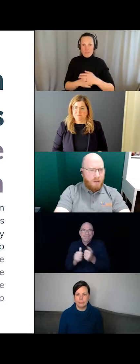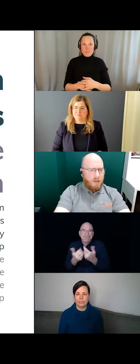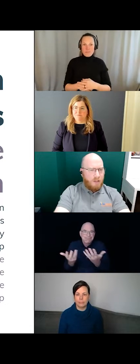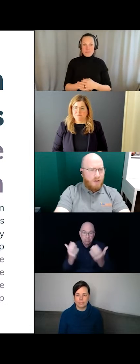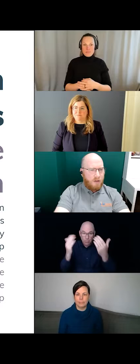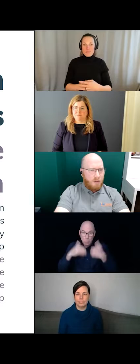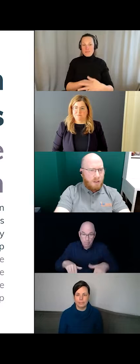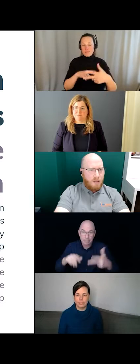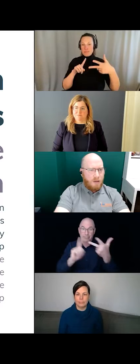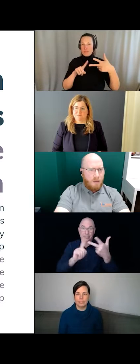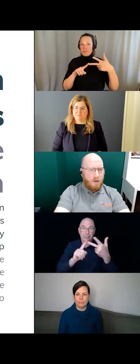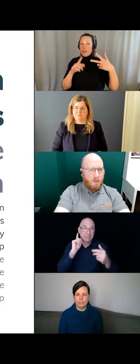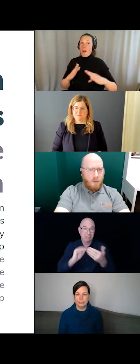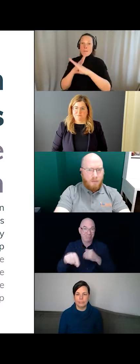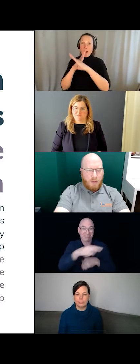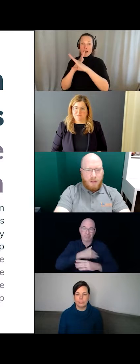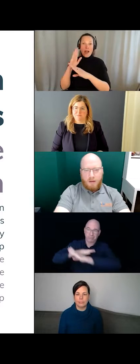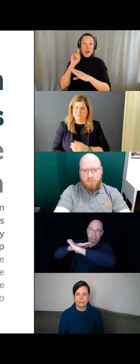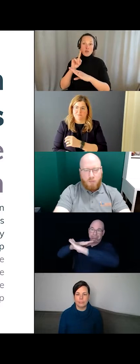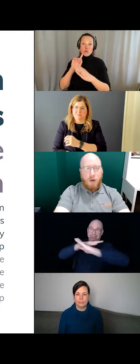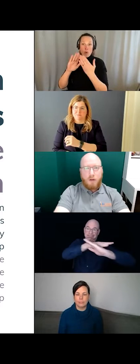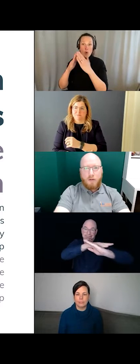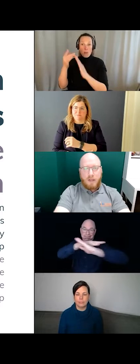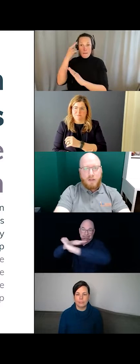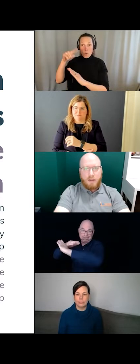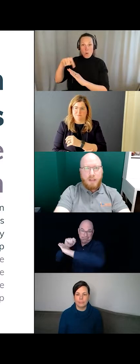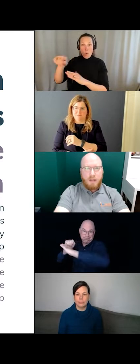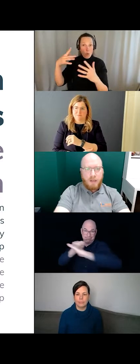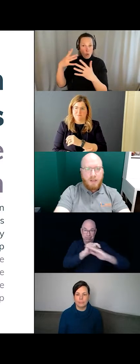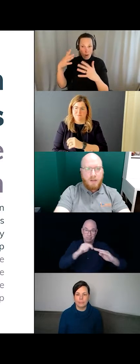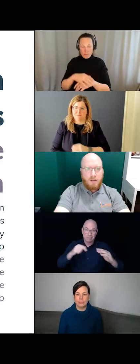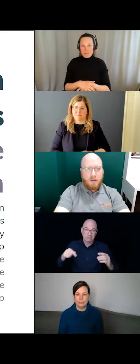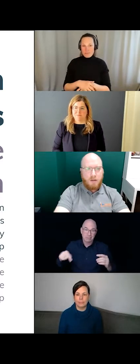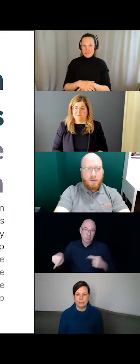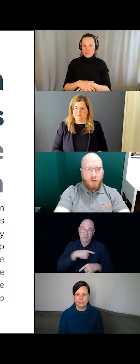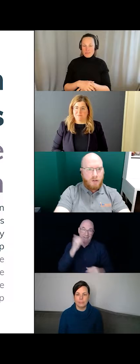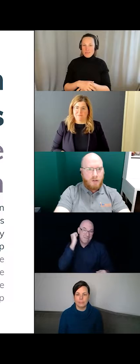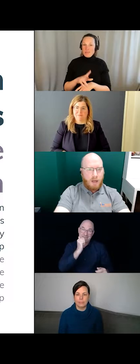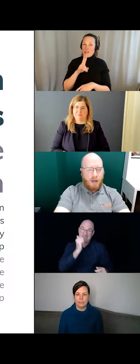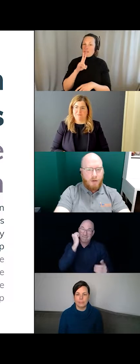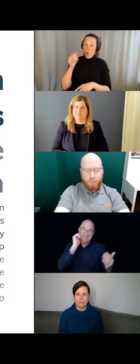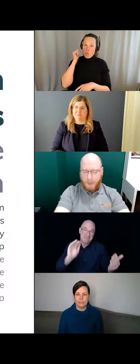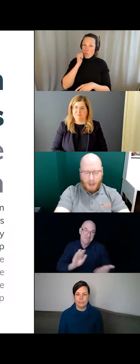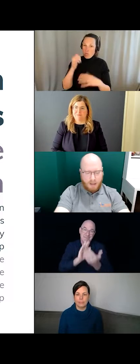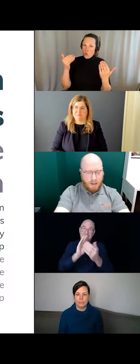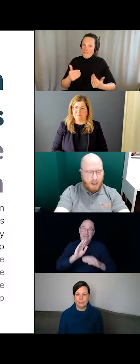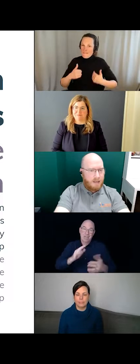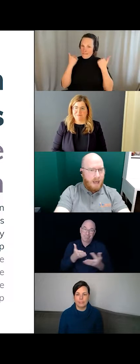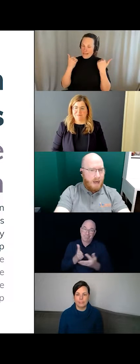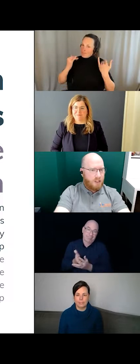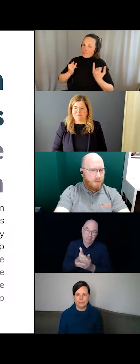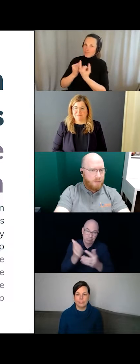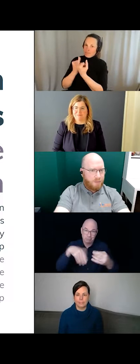langues, à quoi ça ressemble? Donc, les barrières pour la communauté sourde qu'on fait